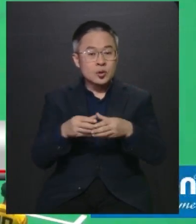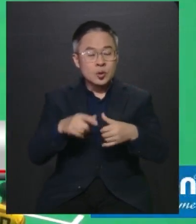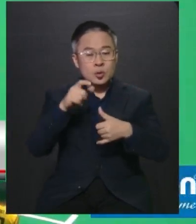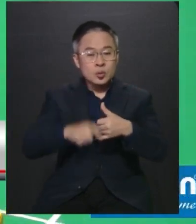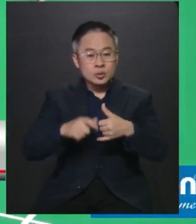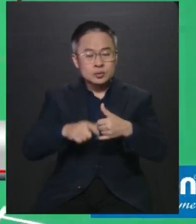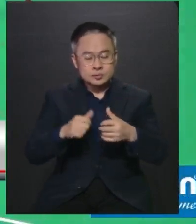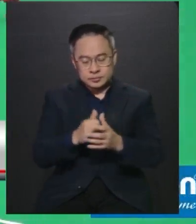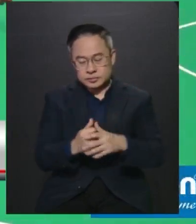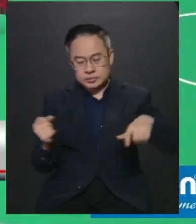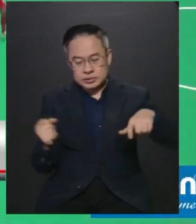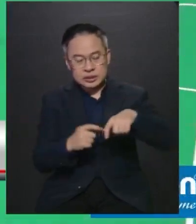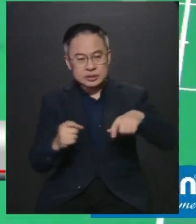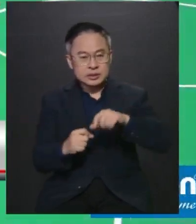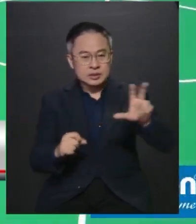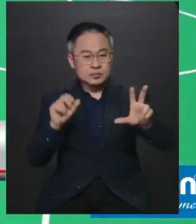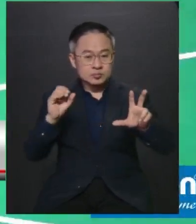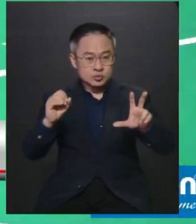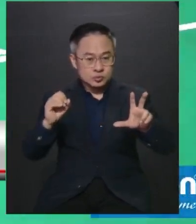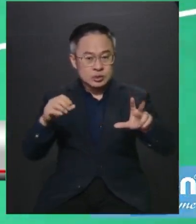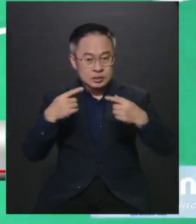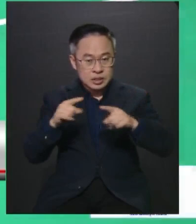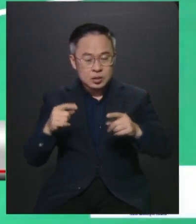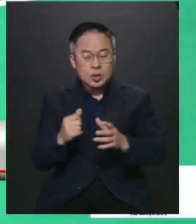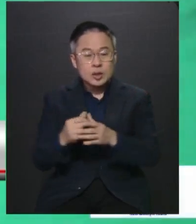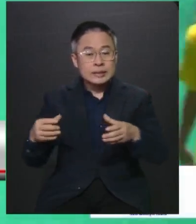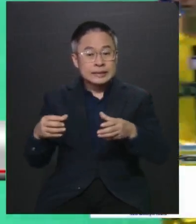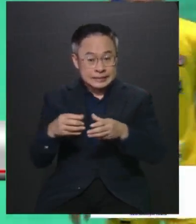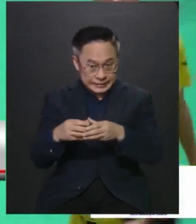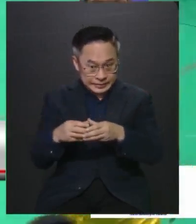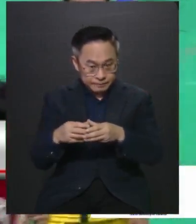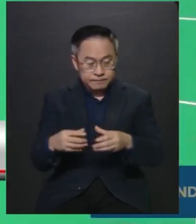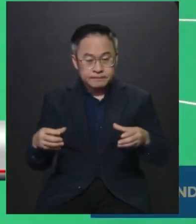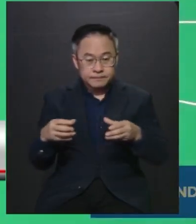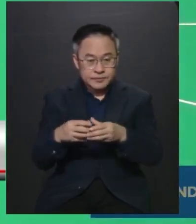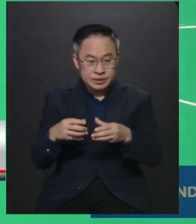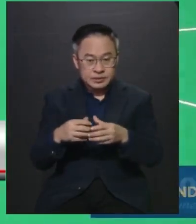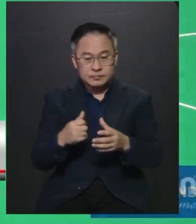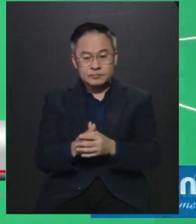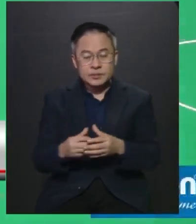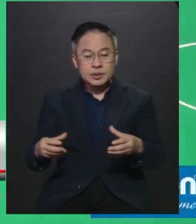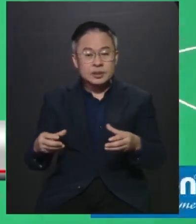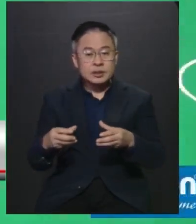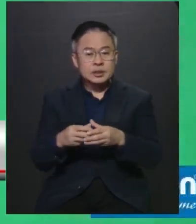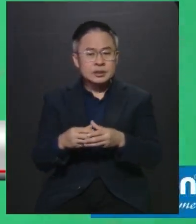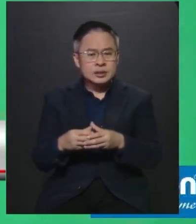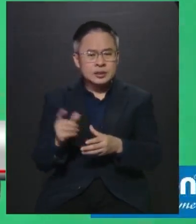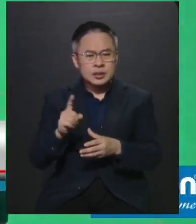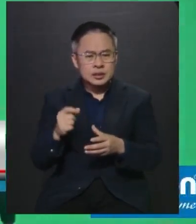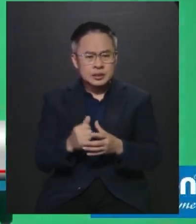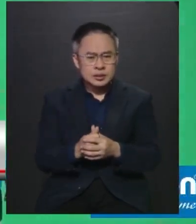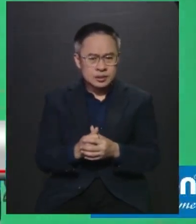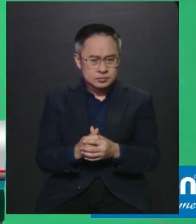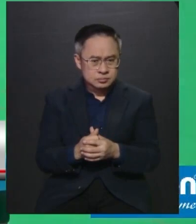ผู้ตันหยงอีก 1ลูกนะครับแต่ว่าหลังจากนั้นเนี่ยแหก็เป็นฝั่งคู่แข่งนะครับมาได้